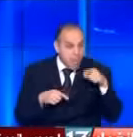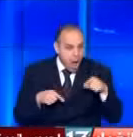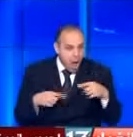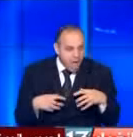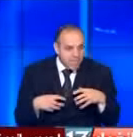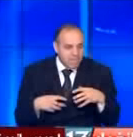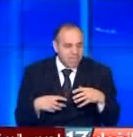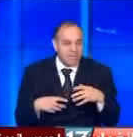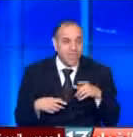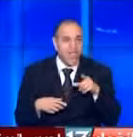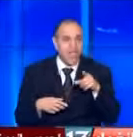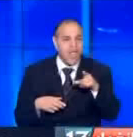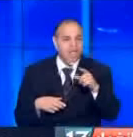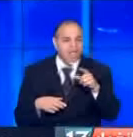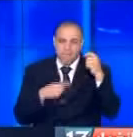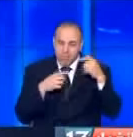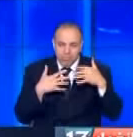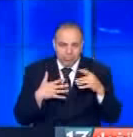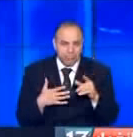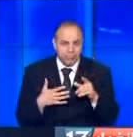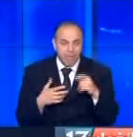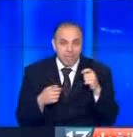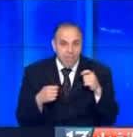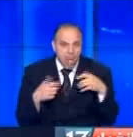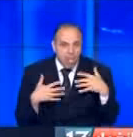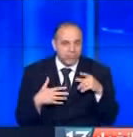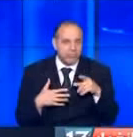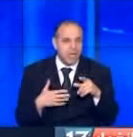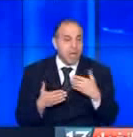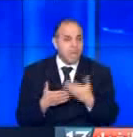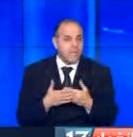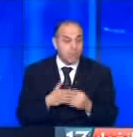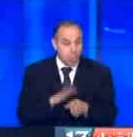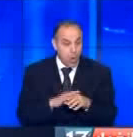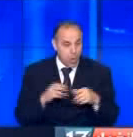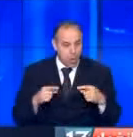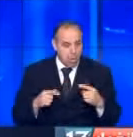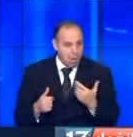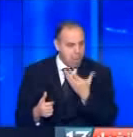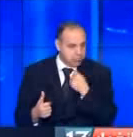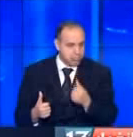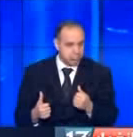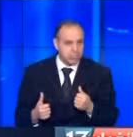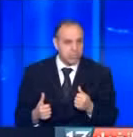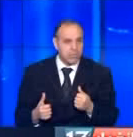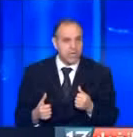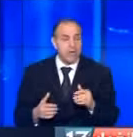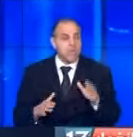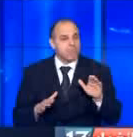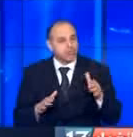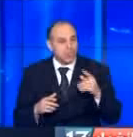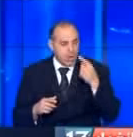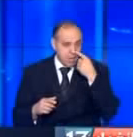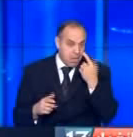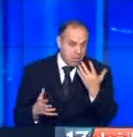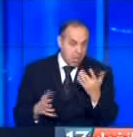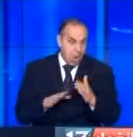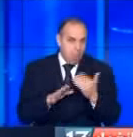بمجازفات متعددة وليس من الممكن المجازفة بشكل أكبر مما قمنا به اليوم، إلا أن هذا كان نص